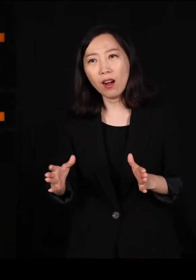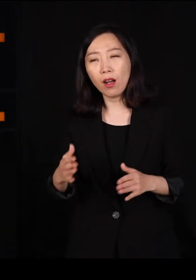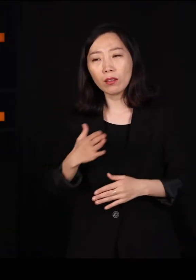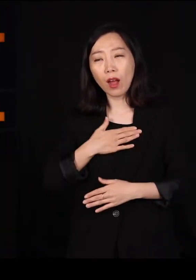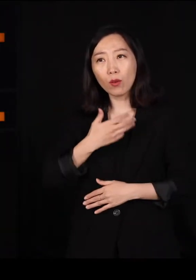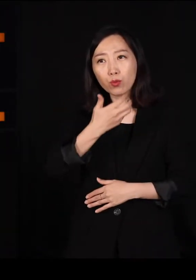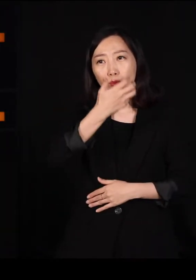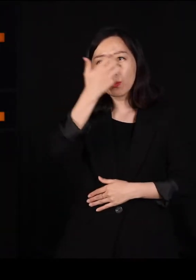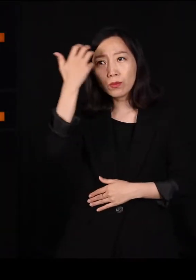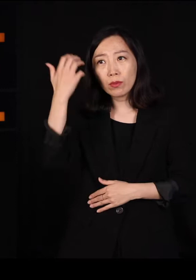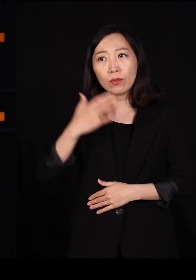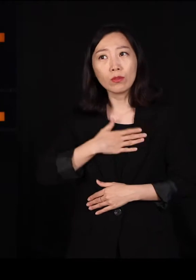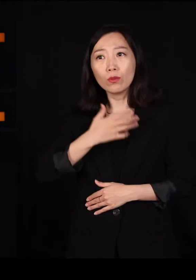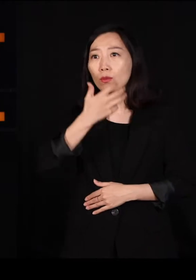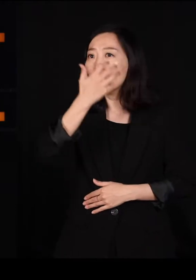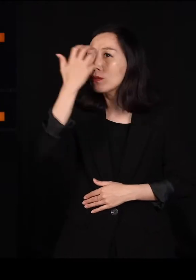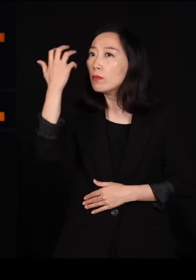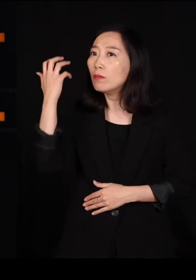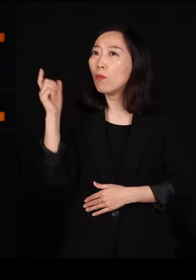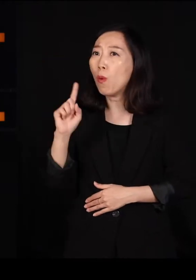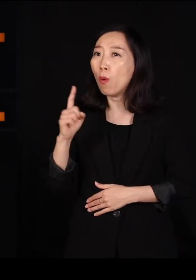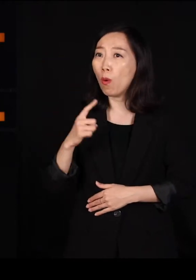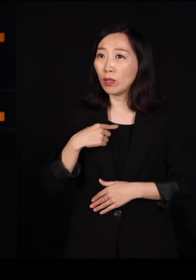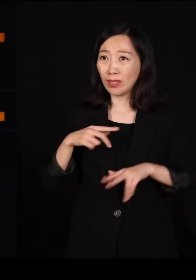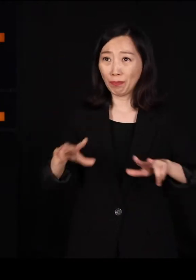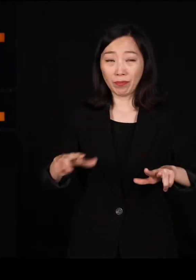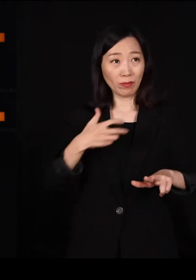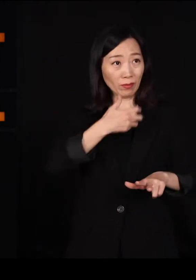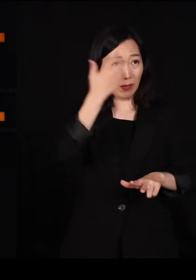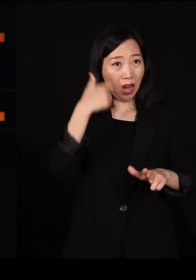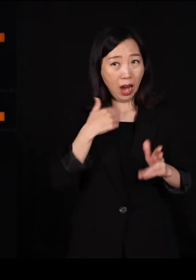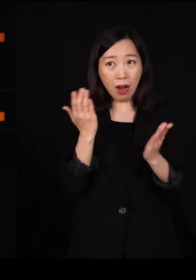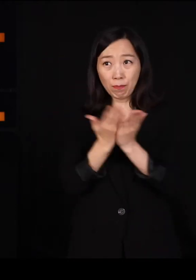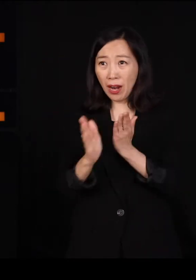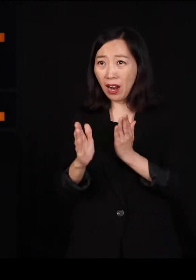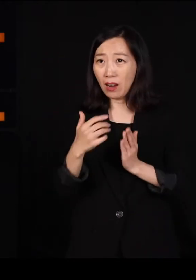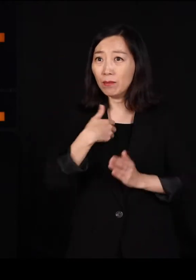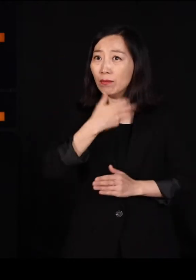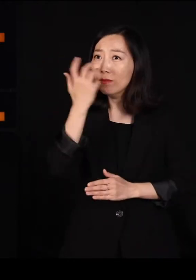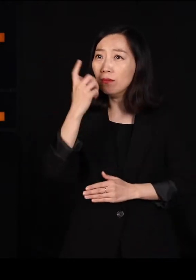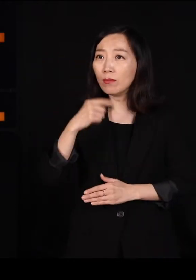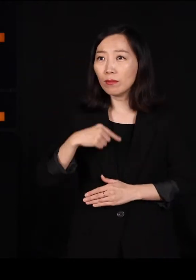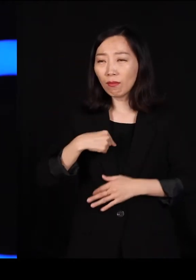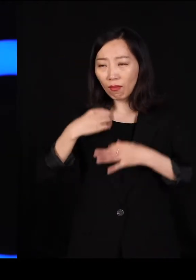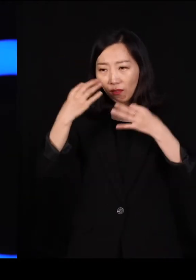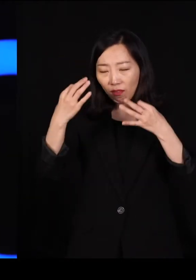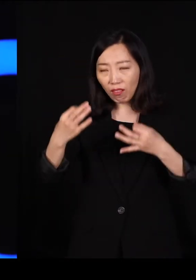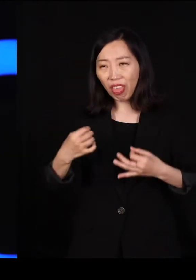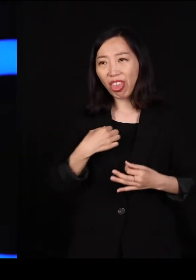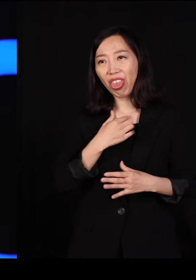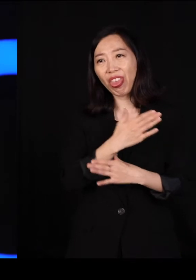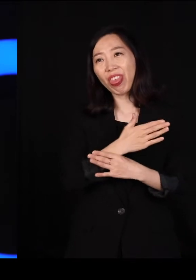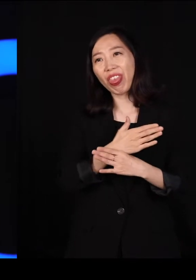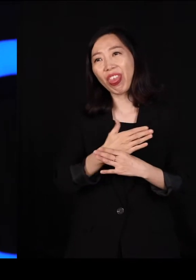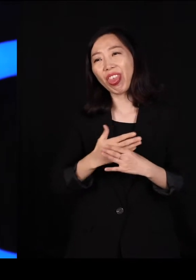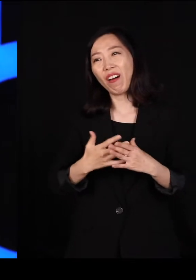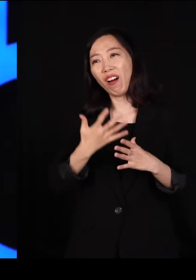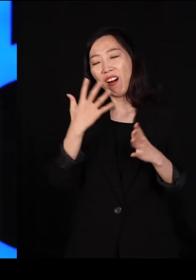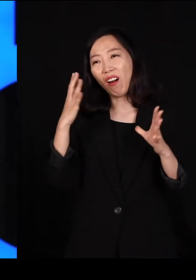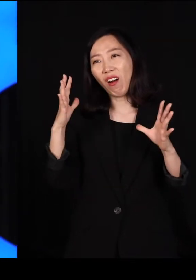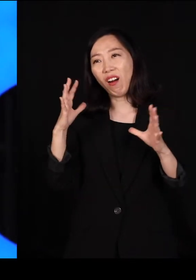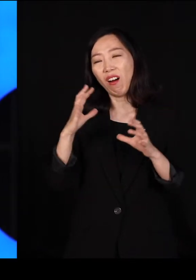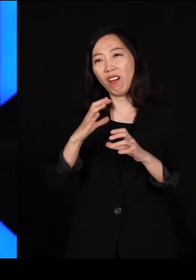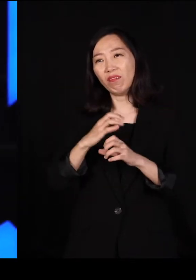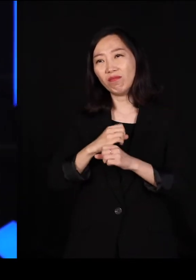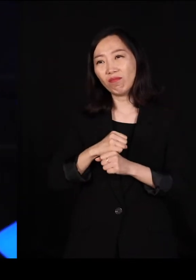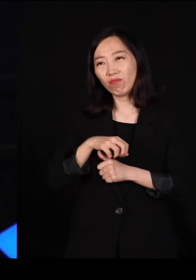꿈 내가 생각을 하고 있었던 게 세상과 안 맞구나. 조금씩 스스로 가두어 버리는 식으로